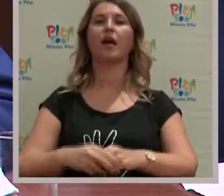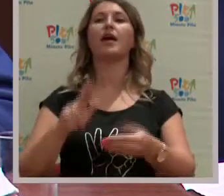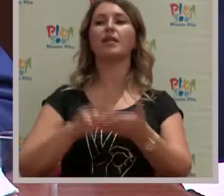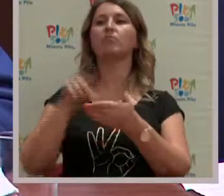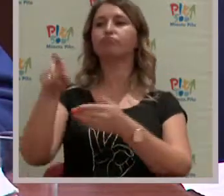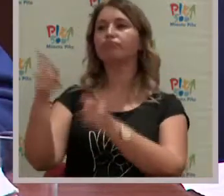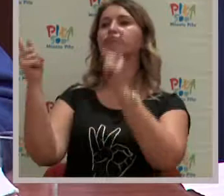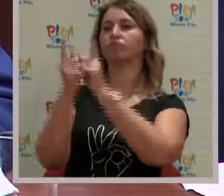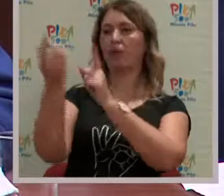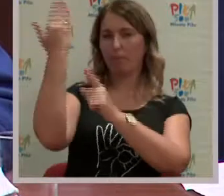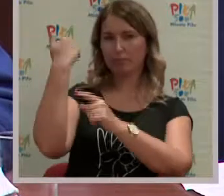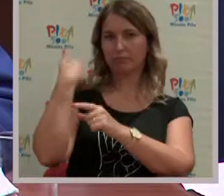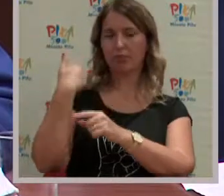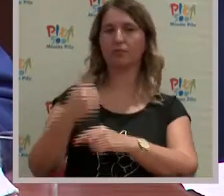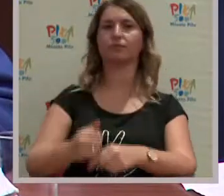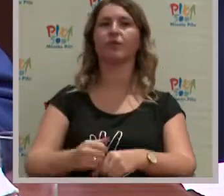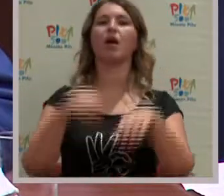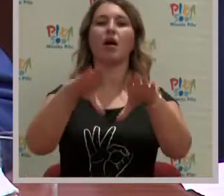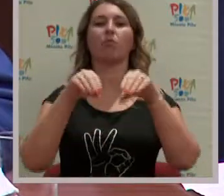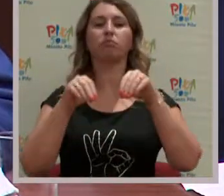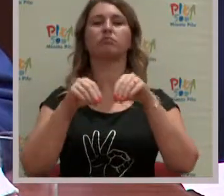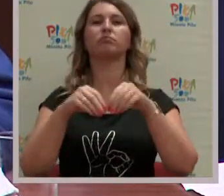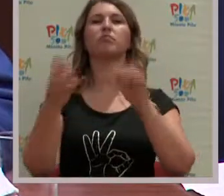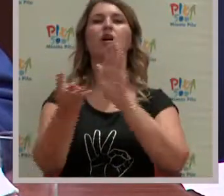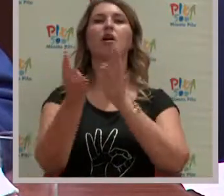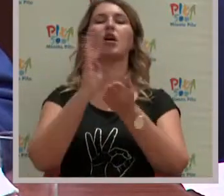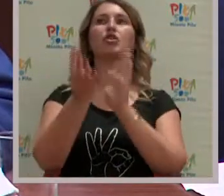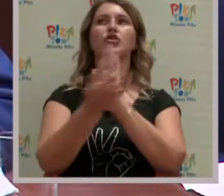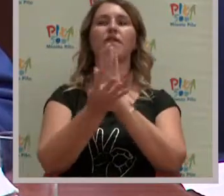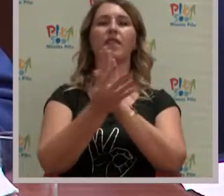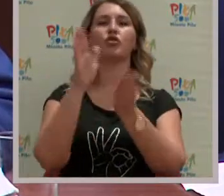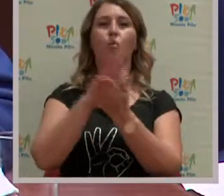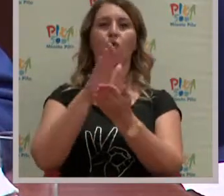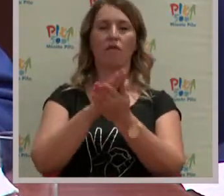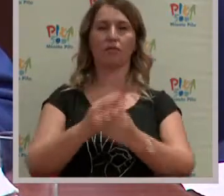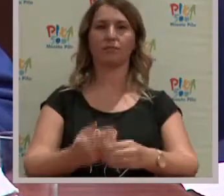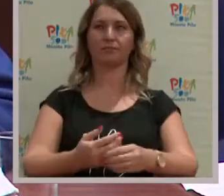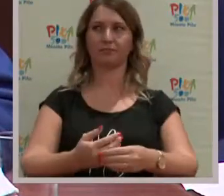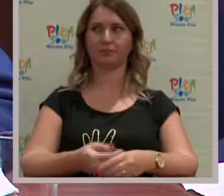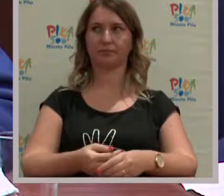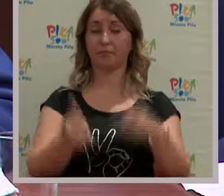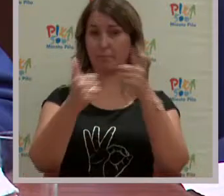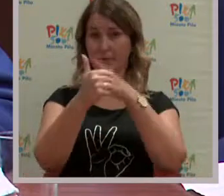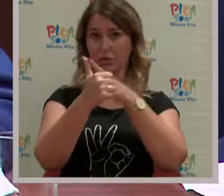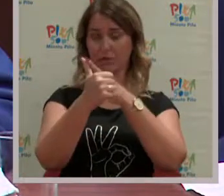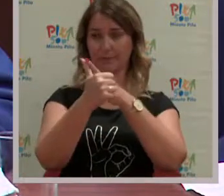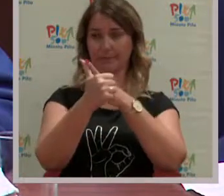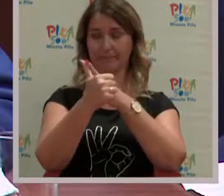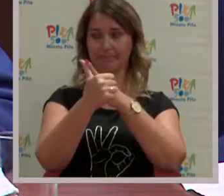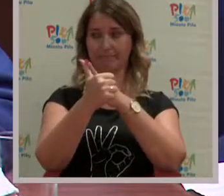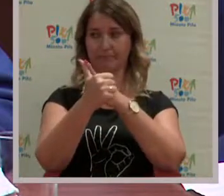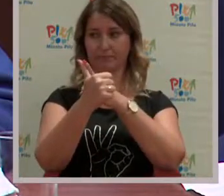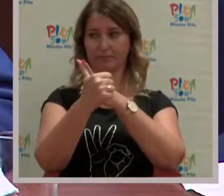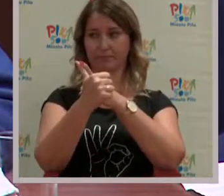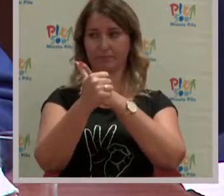Sesji Rada Miasta Piły podjęła 19 uchwał w następujących sprawach. Punkt 1.